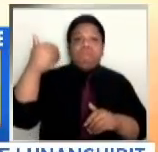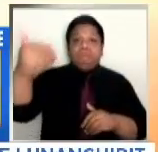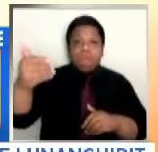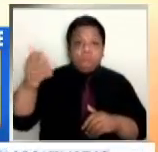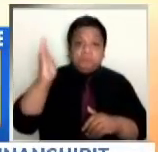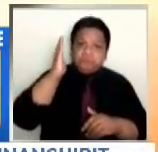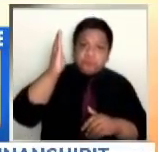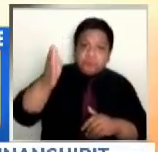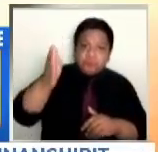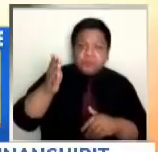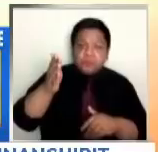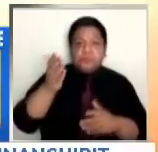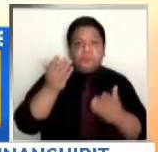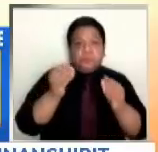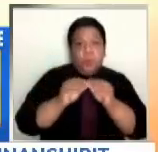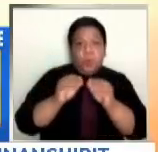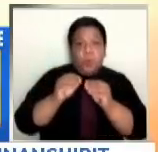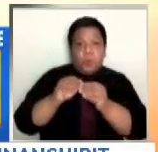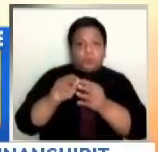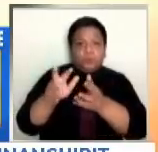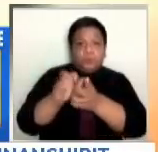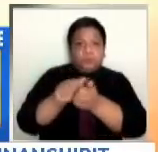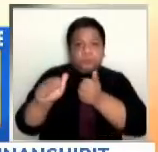further damage ang mai-incur